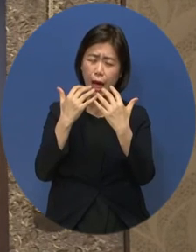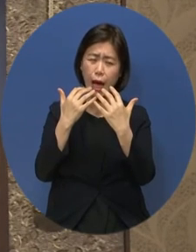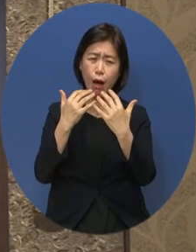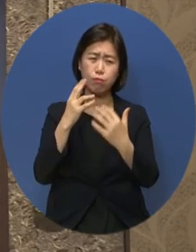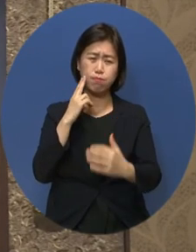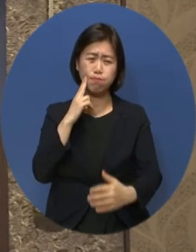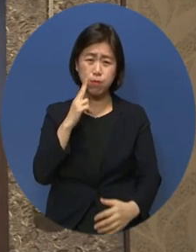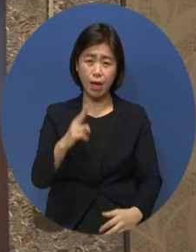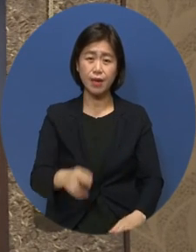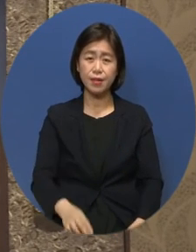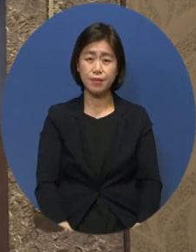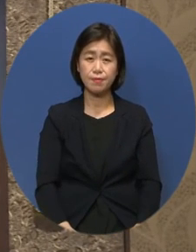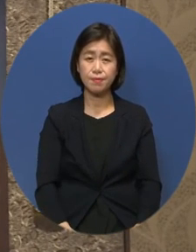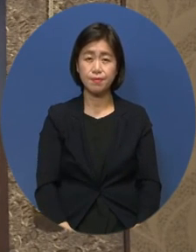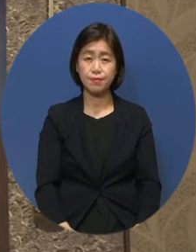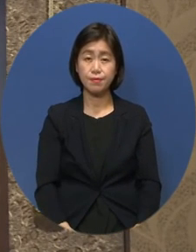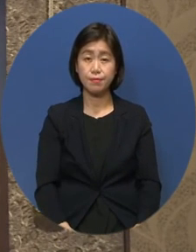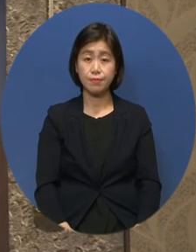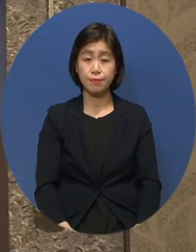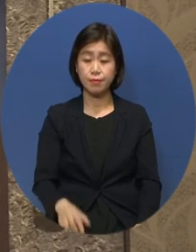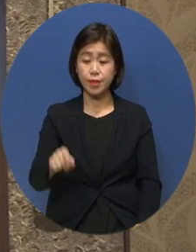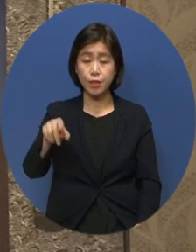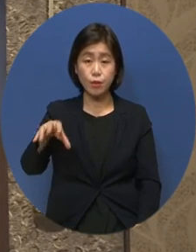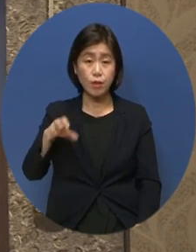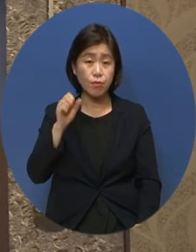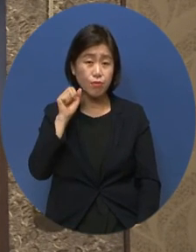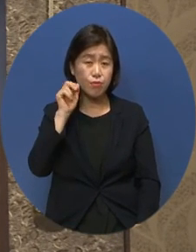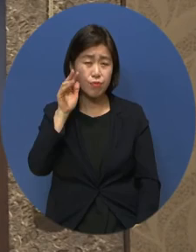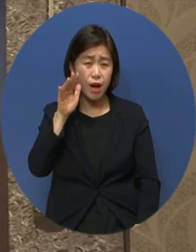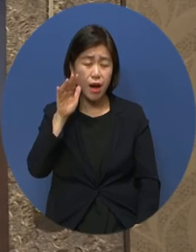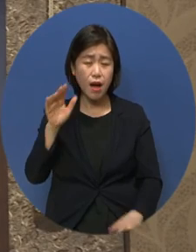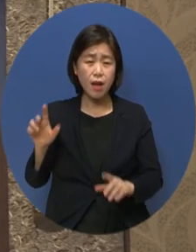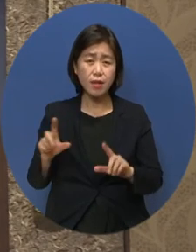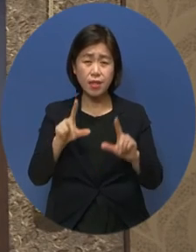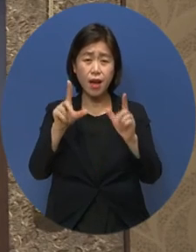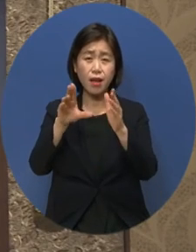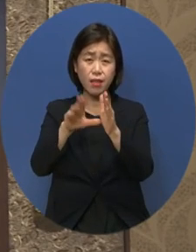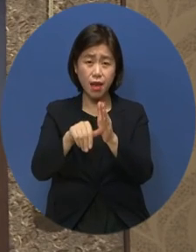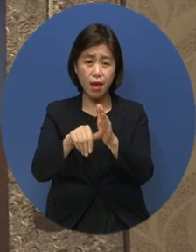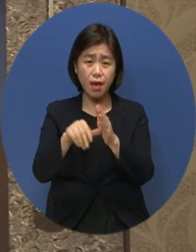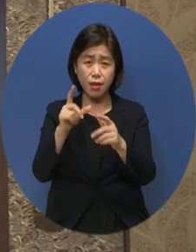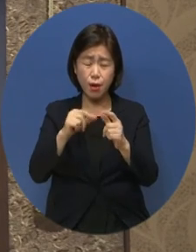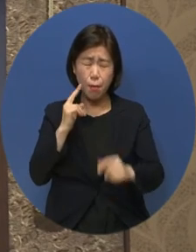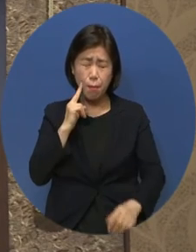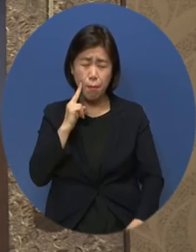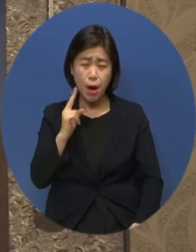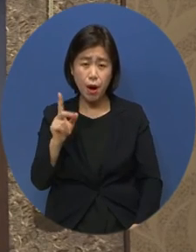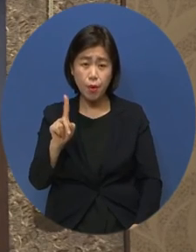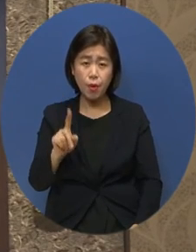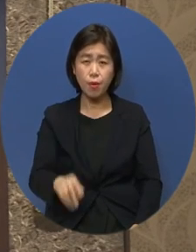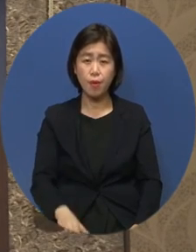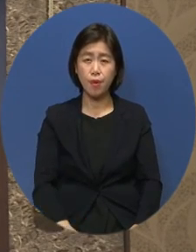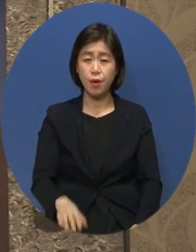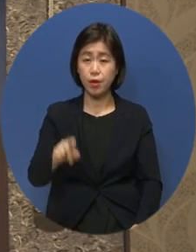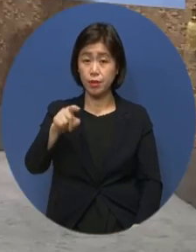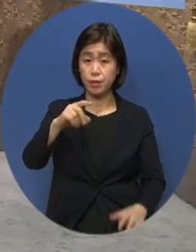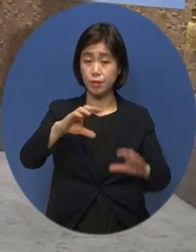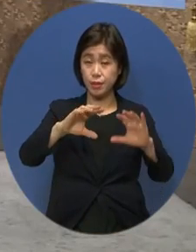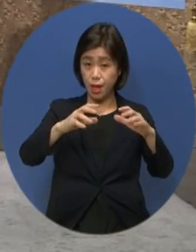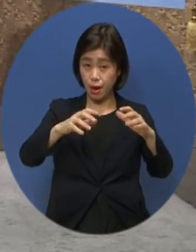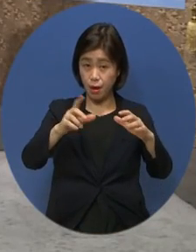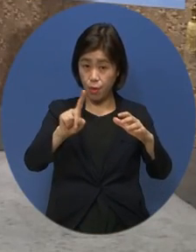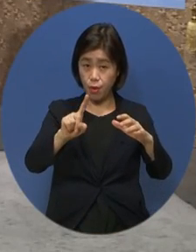상황이었죠 거기서 이제 며칠 있으면 소토 참혹한 상황을 이렇게 된 것은 회교 이슬람 국가의 지 않습니까